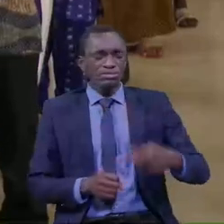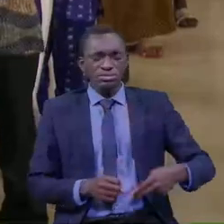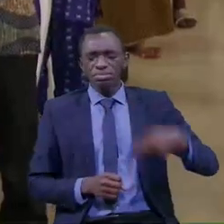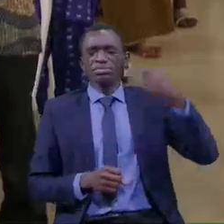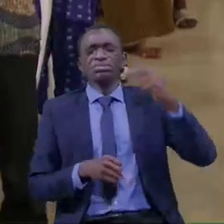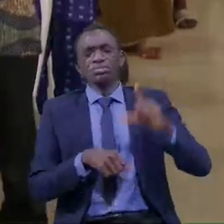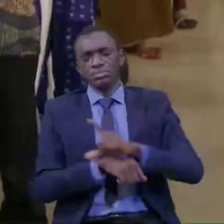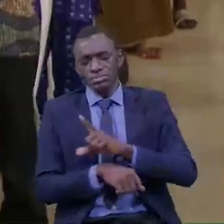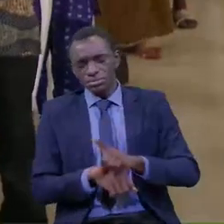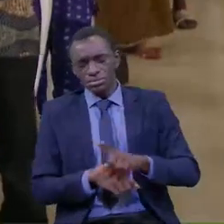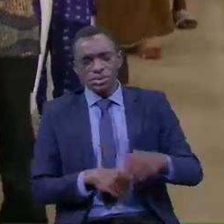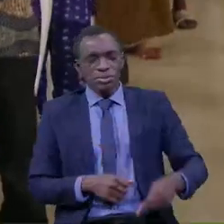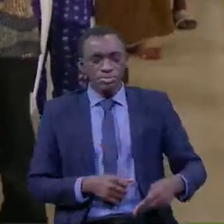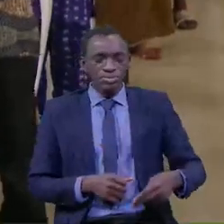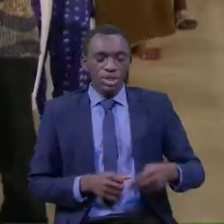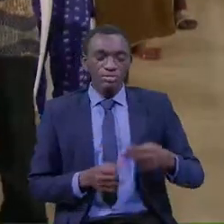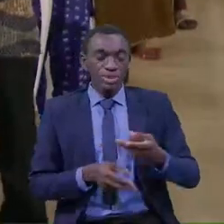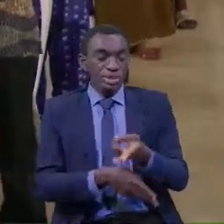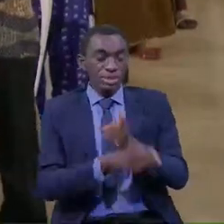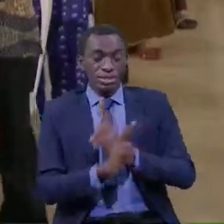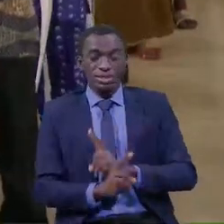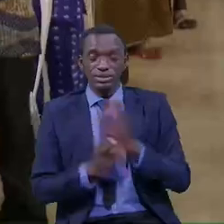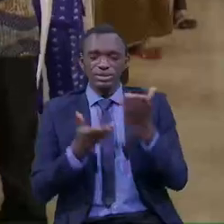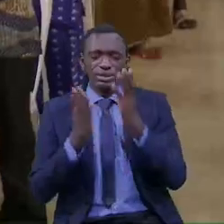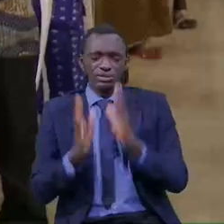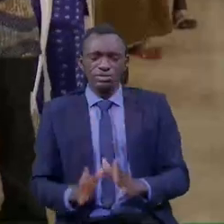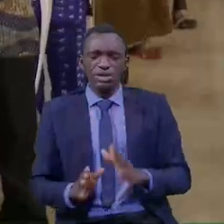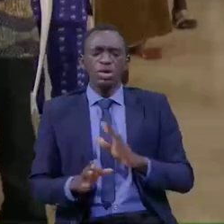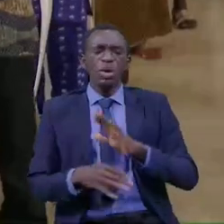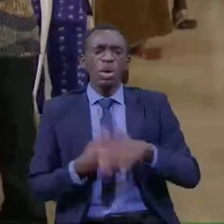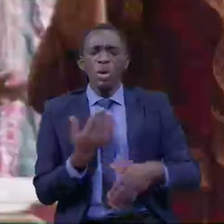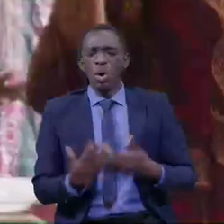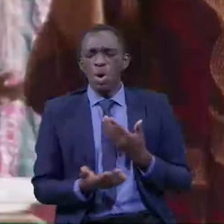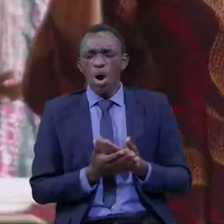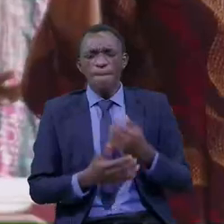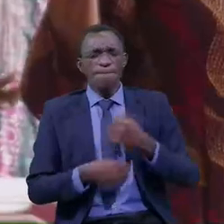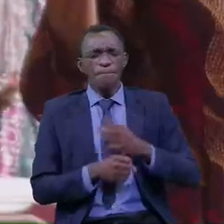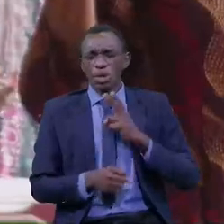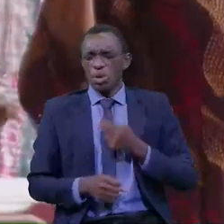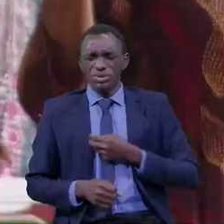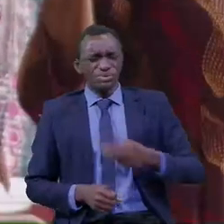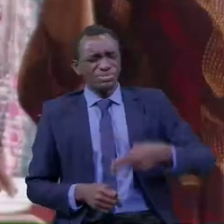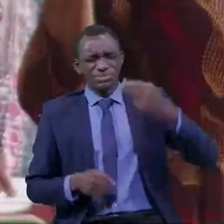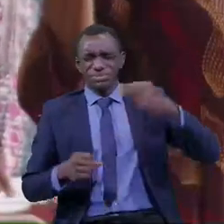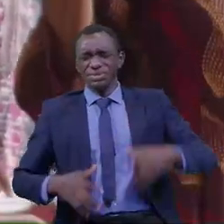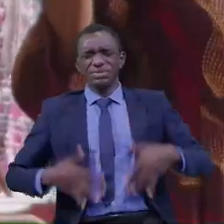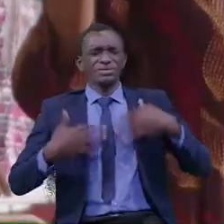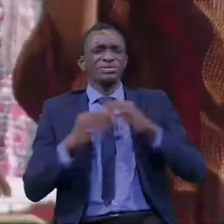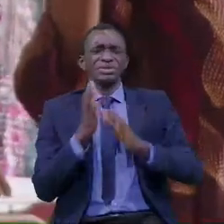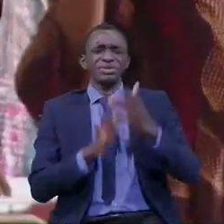Fais de tes serviteurs, de tes ouvriers, de tes serviteurs, de grands serviteurs au nom de